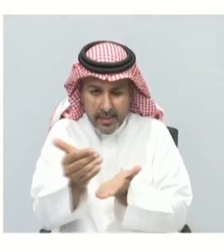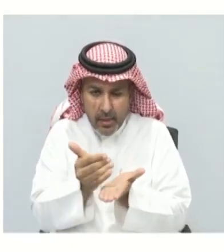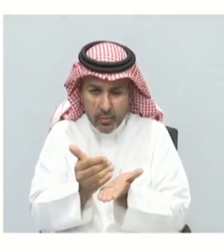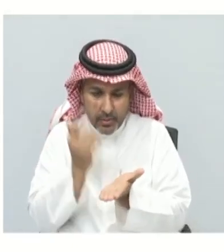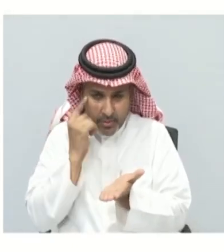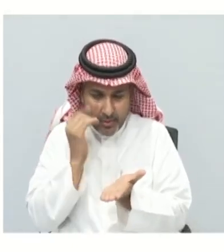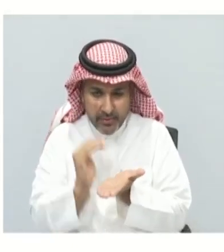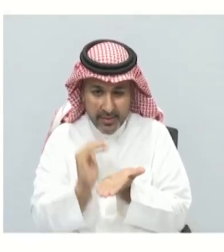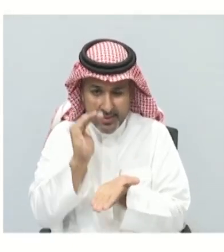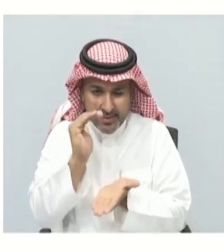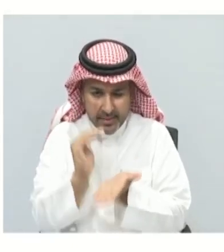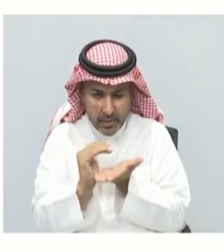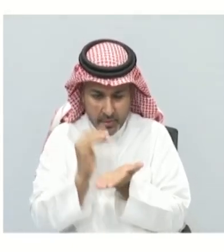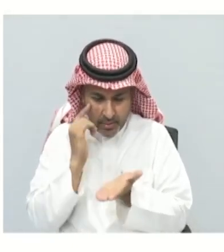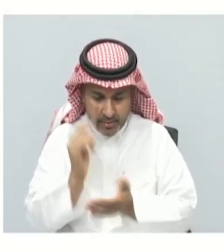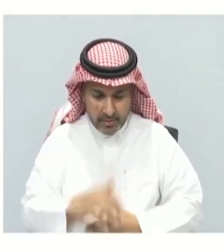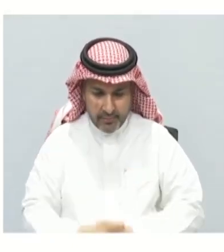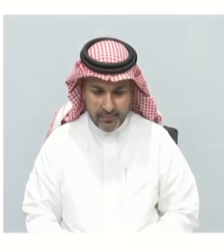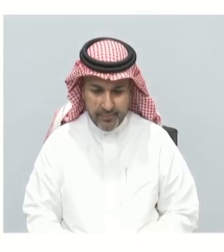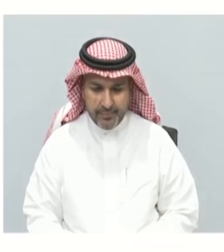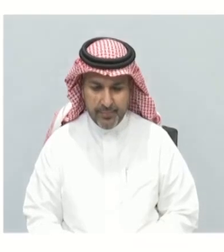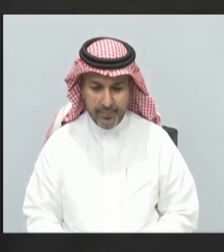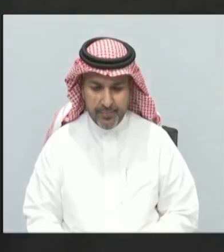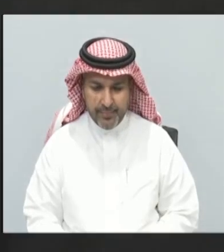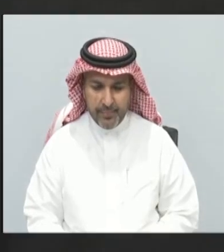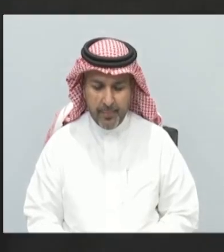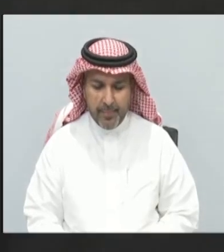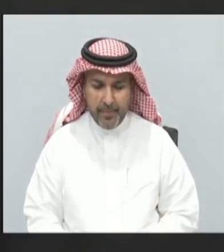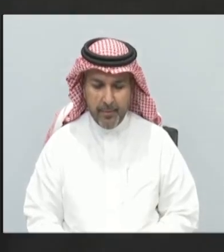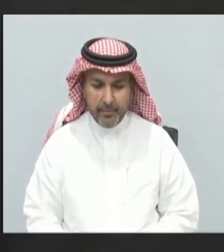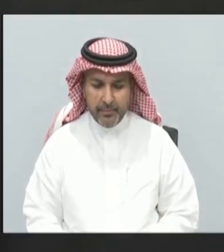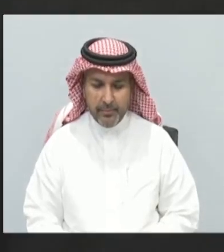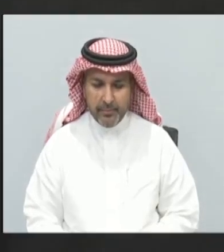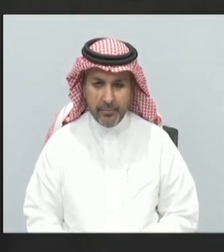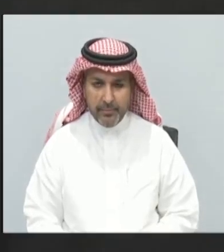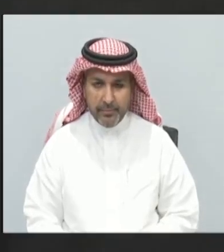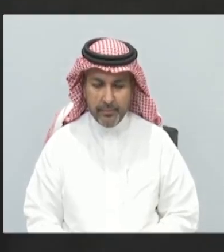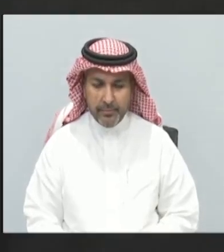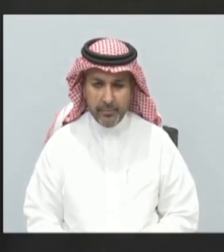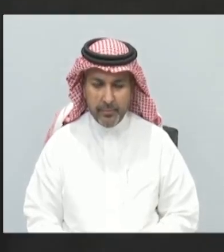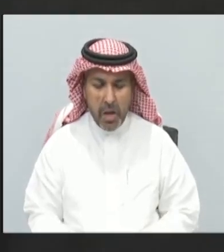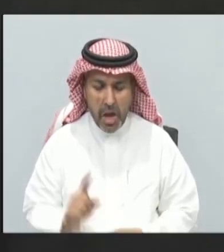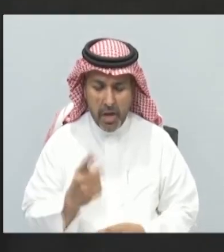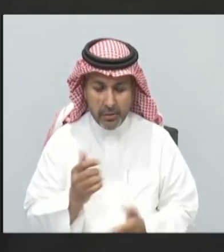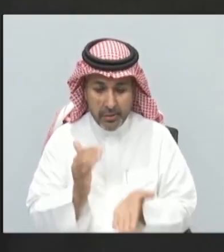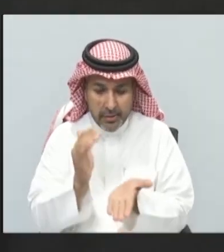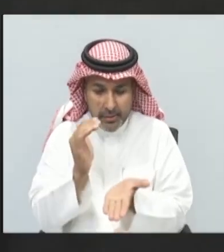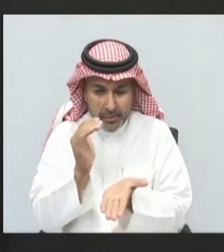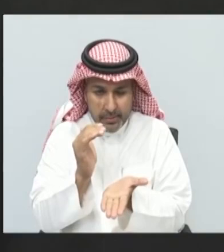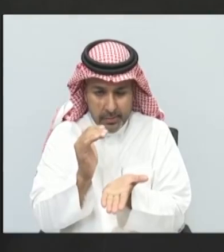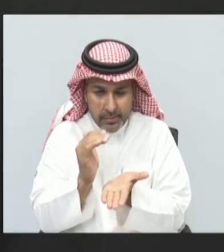اذا تغير في السرعه والسرعه من المتجهه اما زياده او نقص